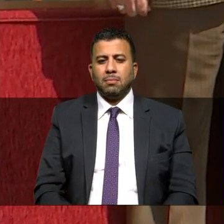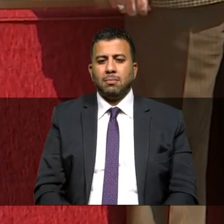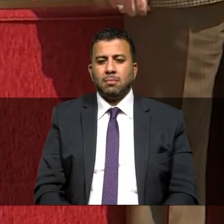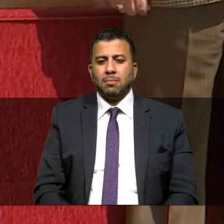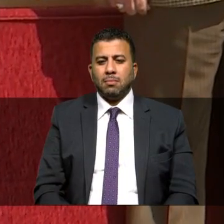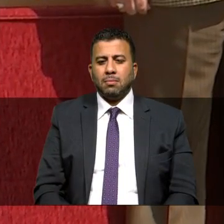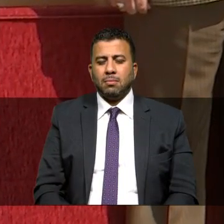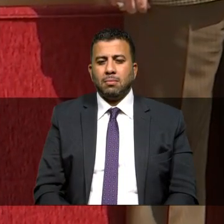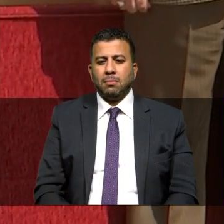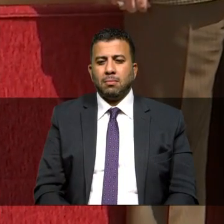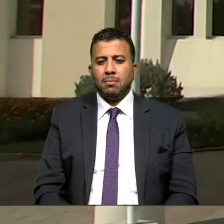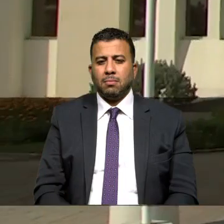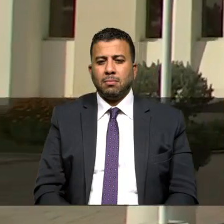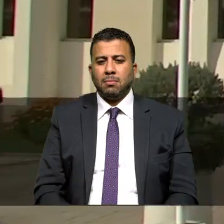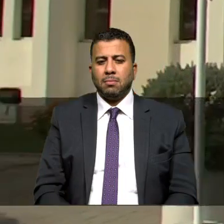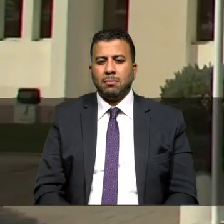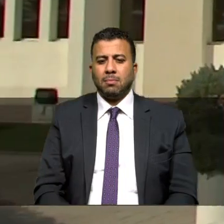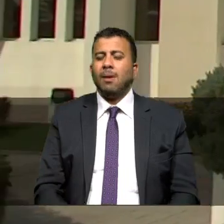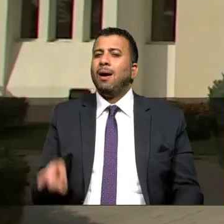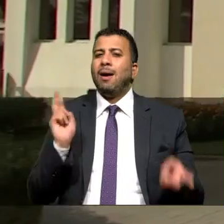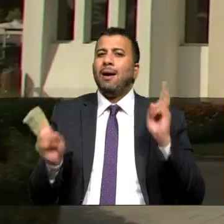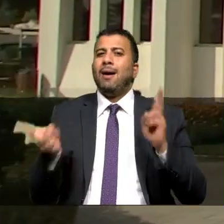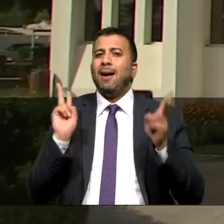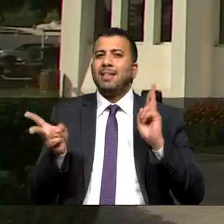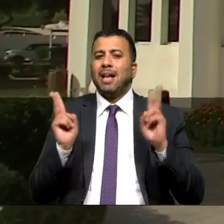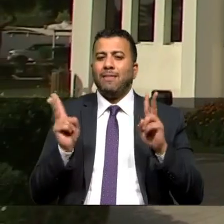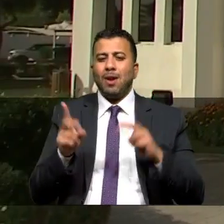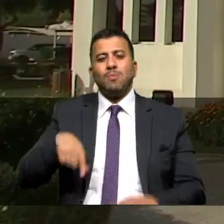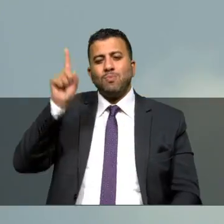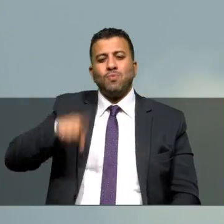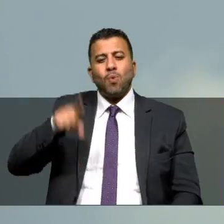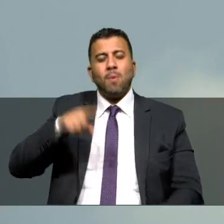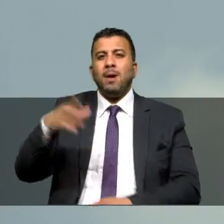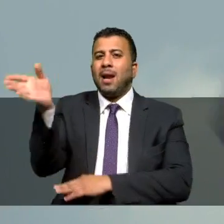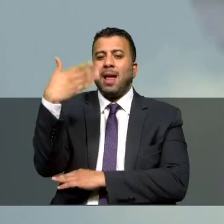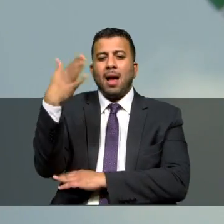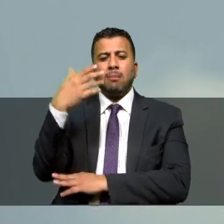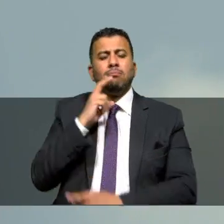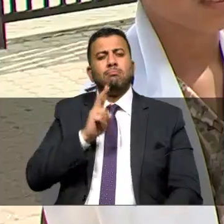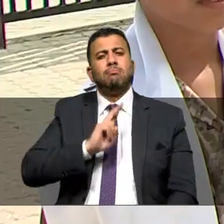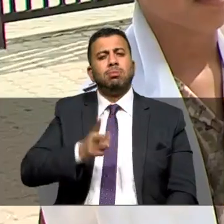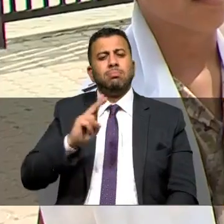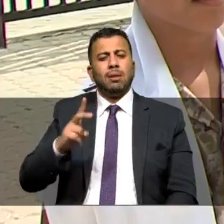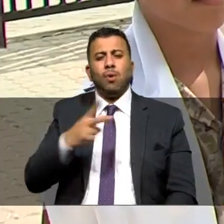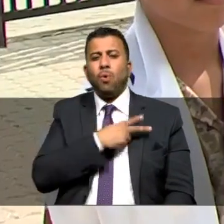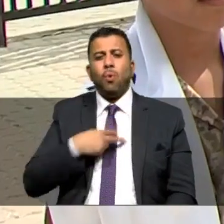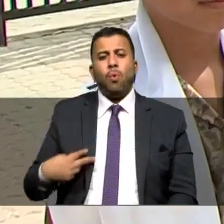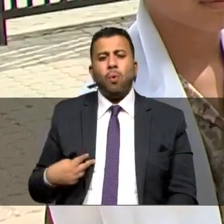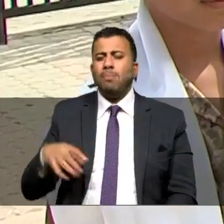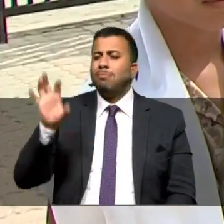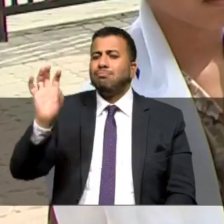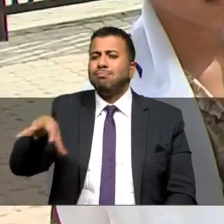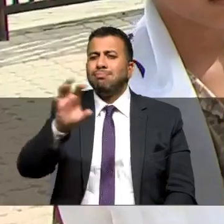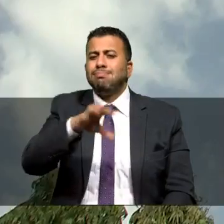شلوا علمها عالي دون زلال. الاحتفالات بيوم العلم امتدت تشمل مختلف الدوائر والجهات الحكومية